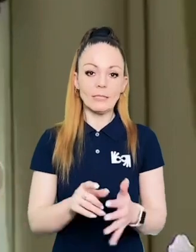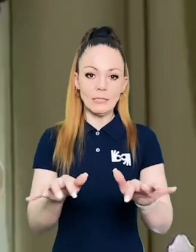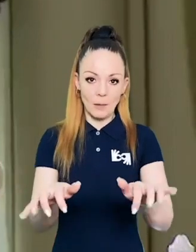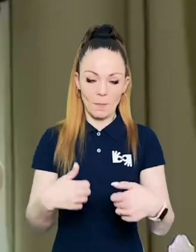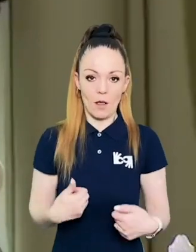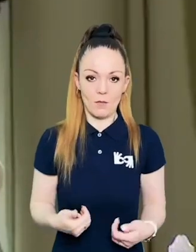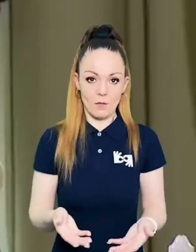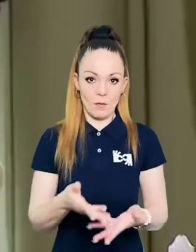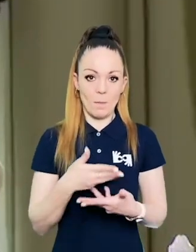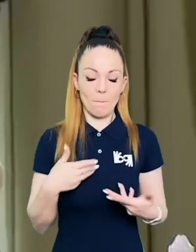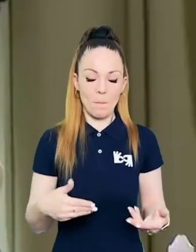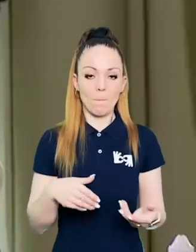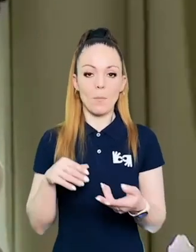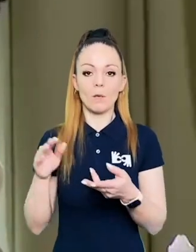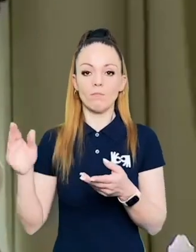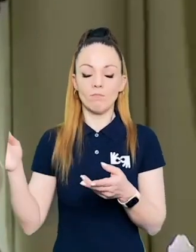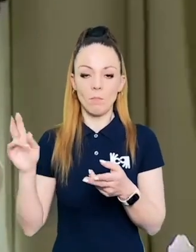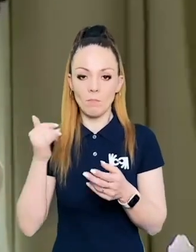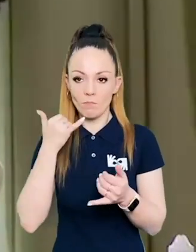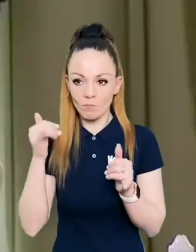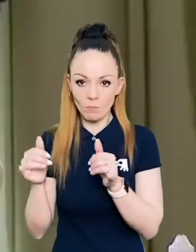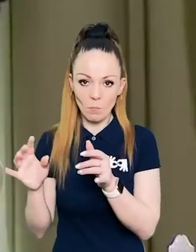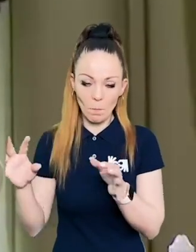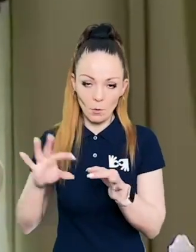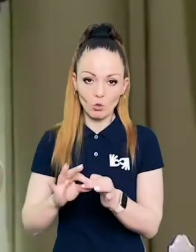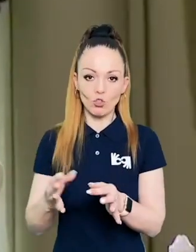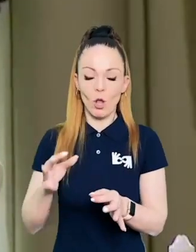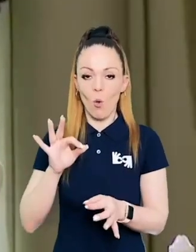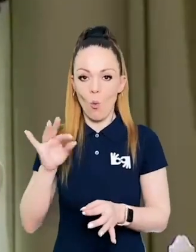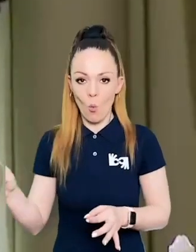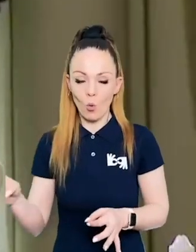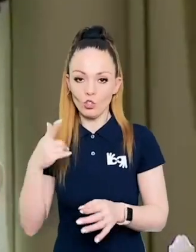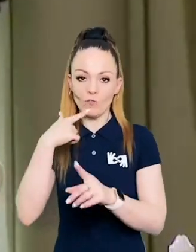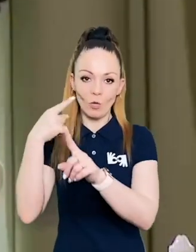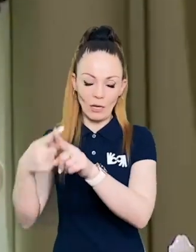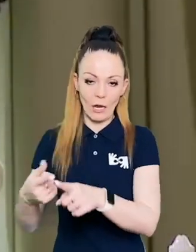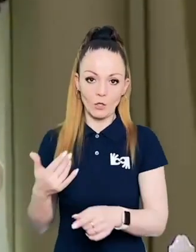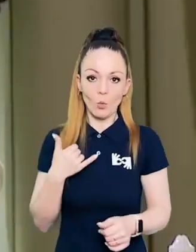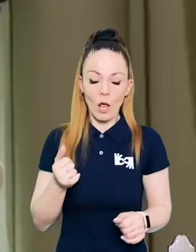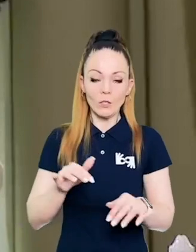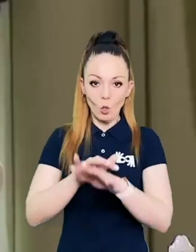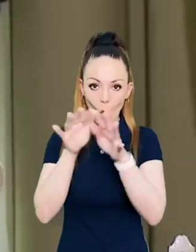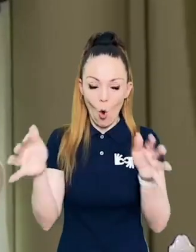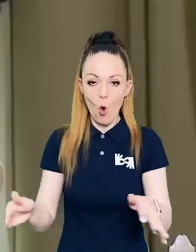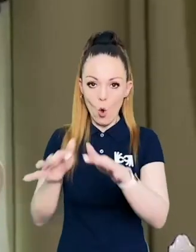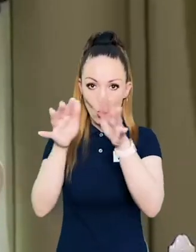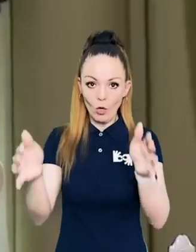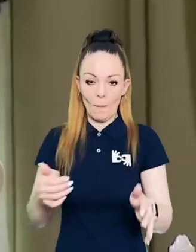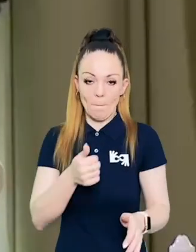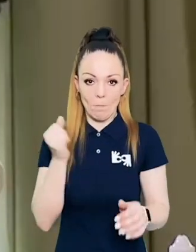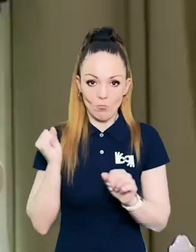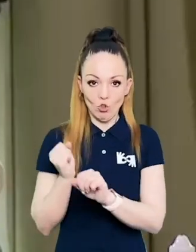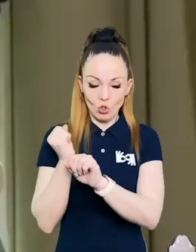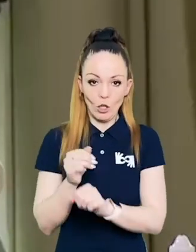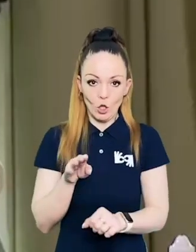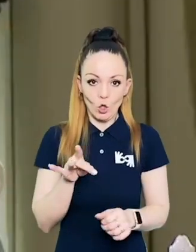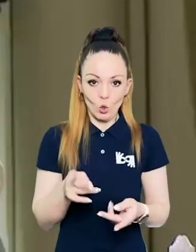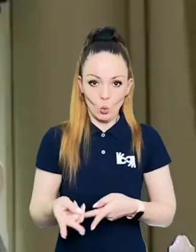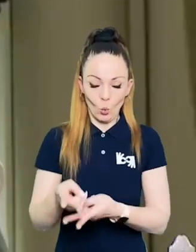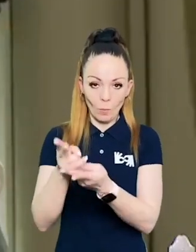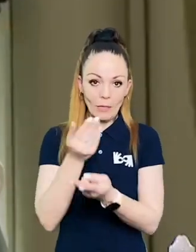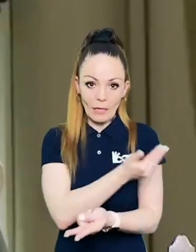таки забрати. Ми підключали і ООН, і Червоний Хрест, ми казали, мішки, ну заберіть, гори. Гори трупів їх